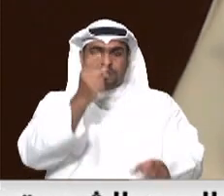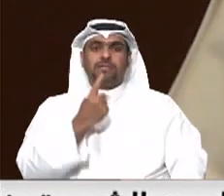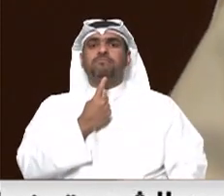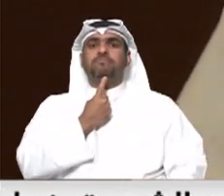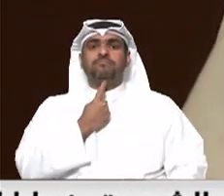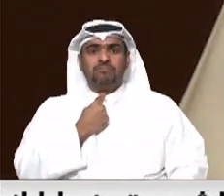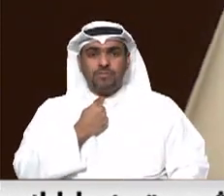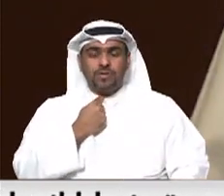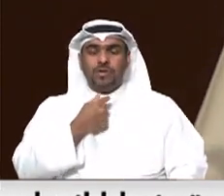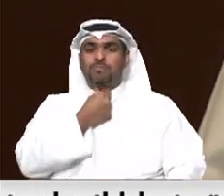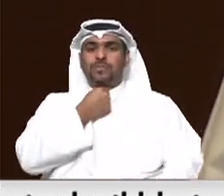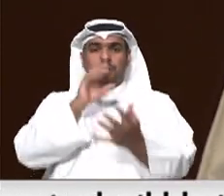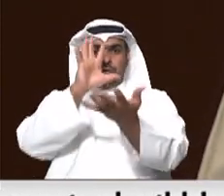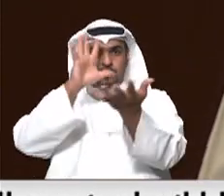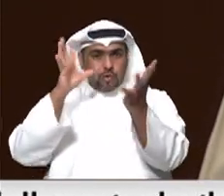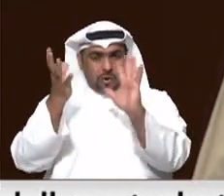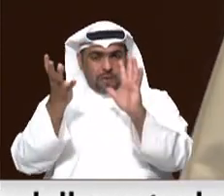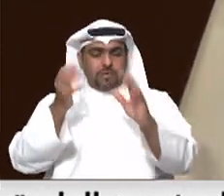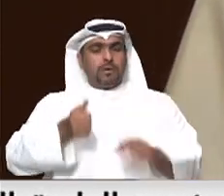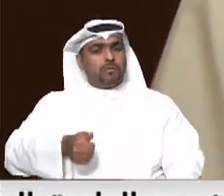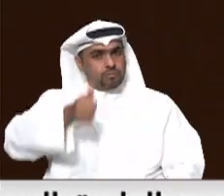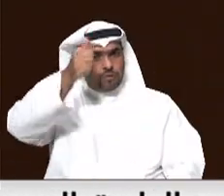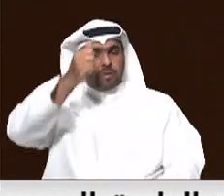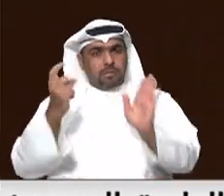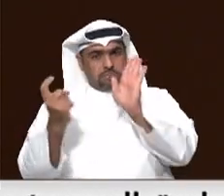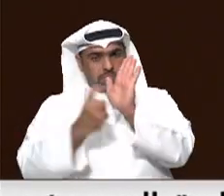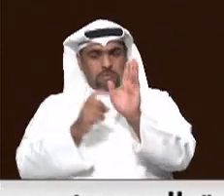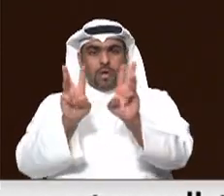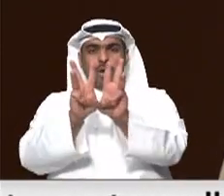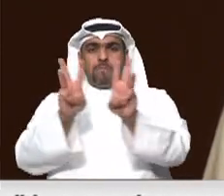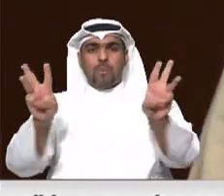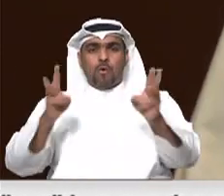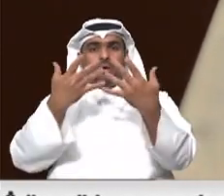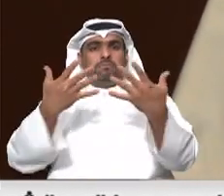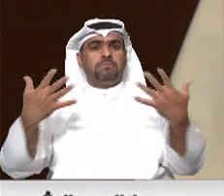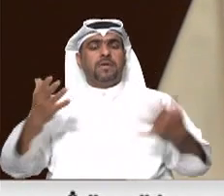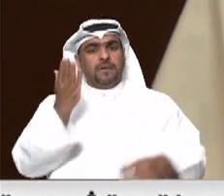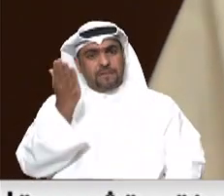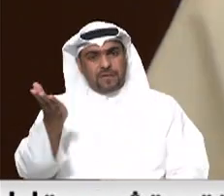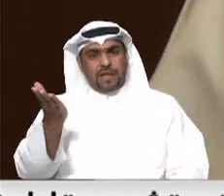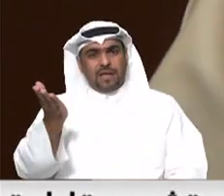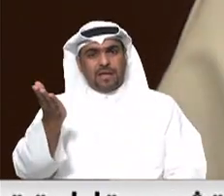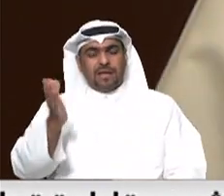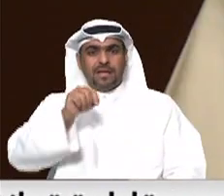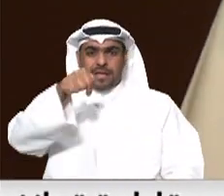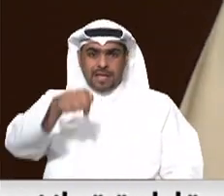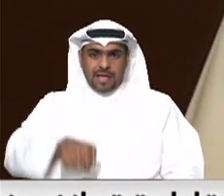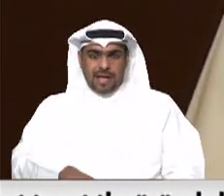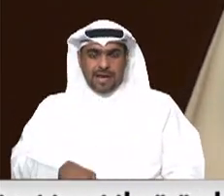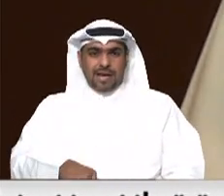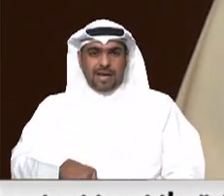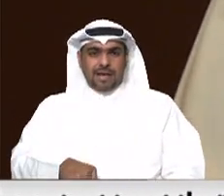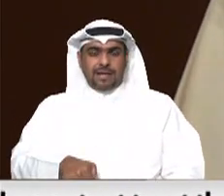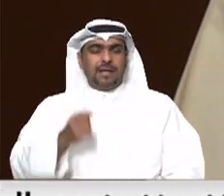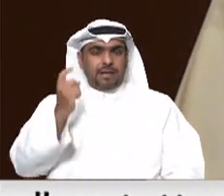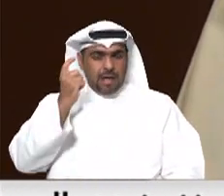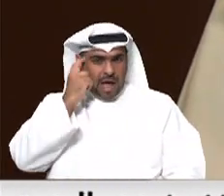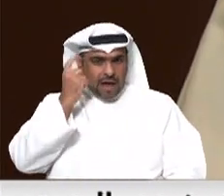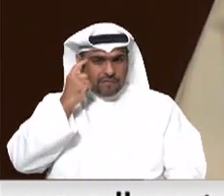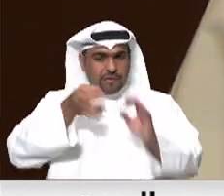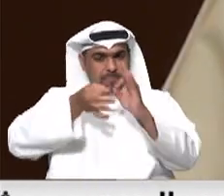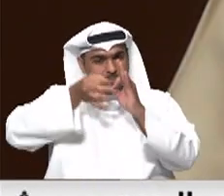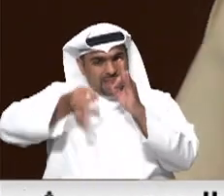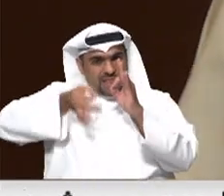لاستخدامها بدون أي قيود أو أي شروط مسبقة. طبعا البيانات الجغرافية اللي موجودة فيها مهمة لتقديم الدراسات الجغرافية